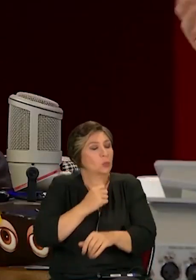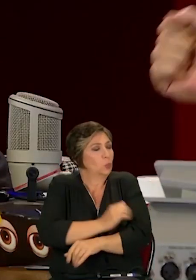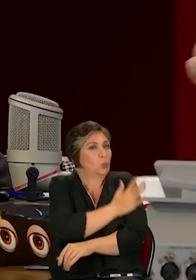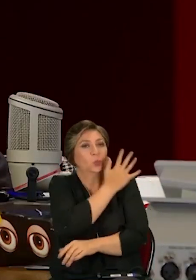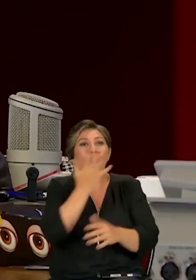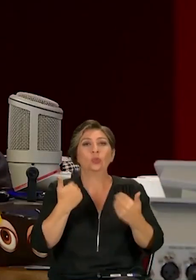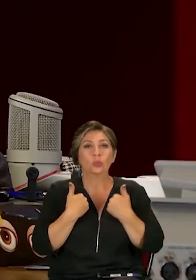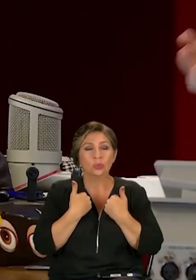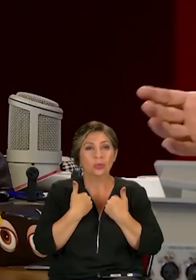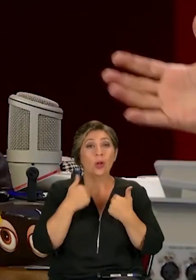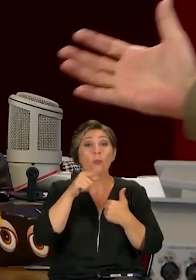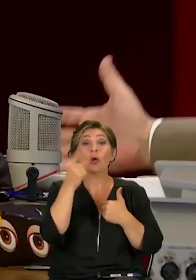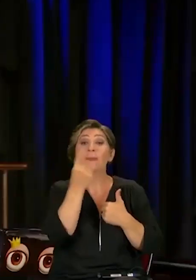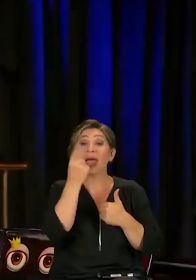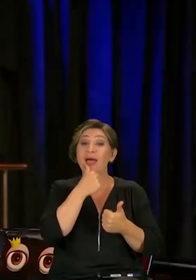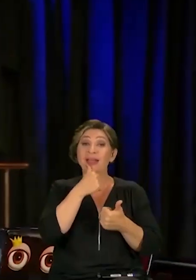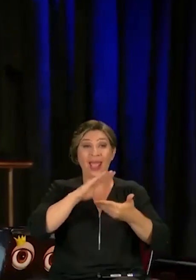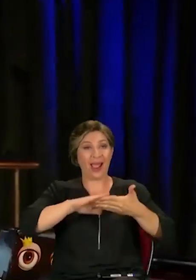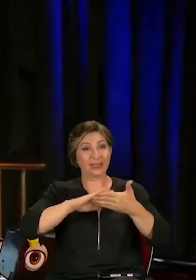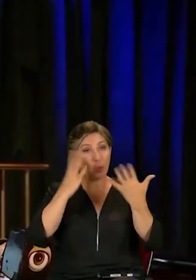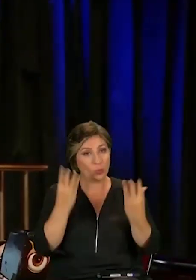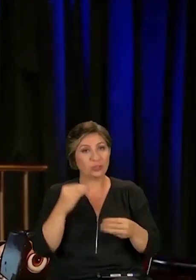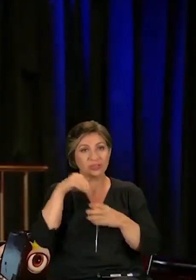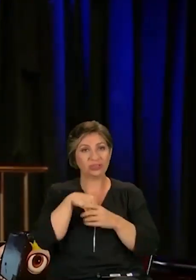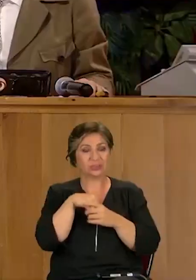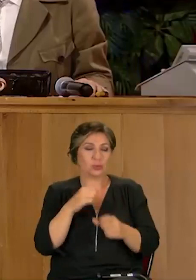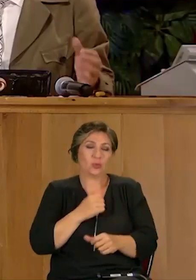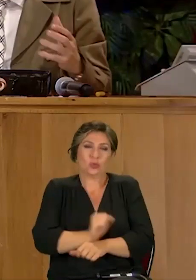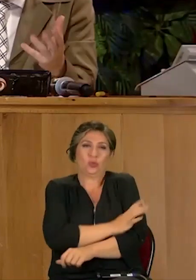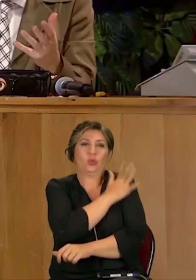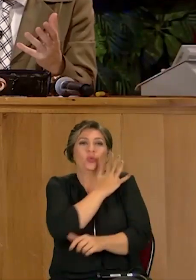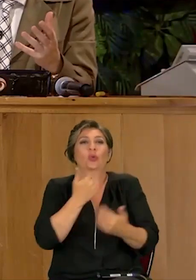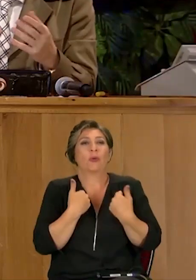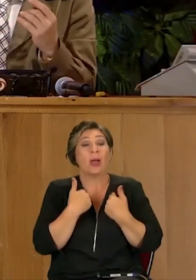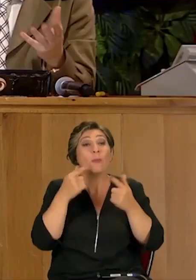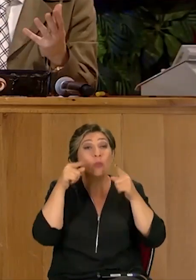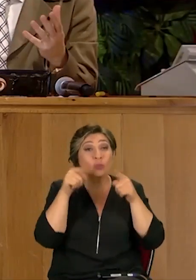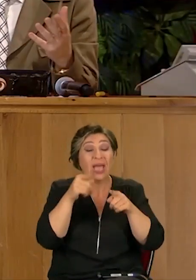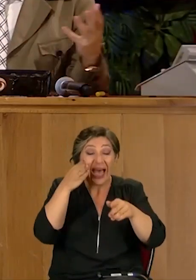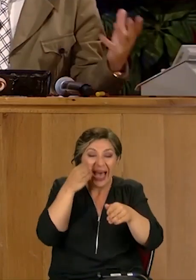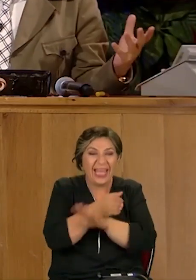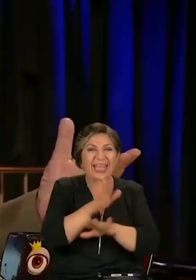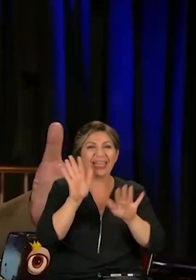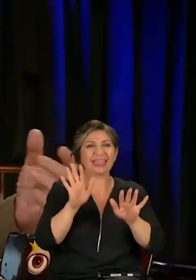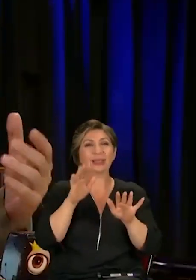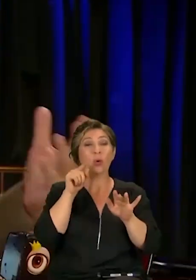duyuyorum. Yani böyle bir erkek arkadaşım olduğu için gurur duyuyorum. Ve burada hakikaten